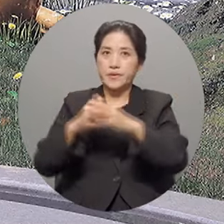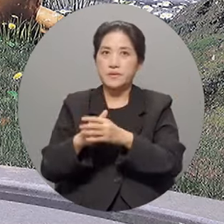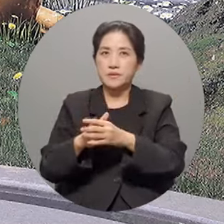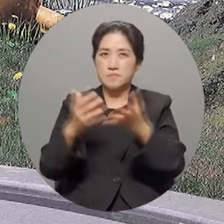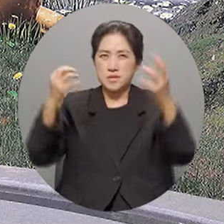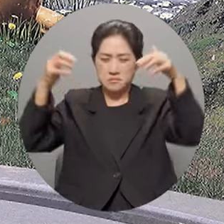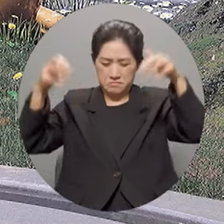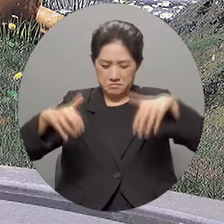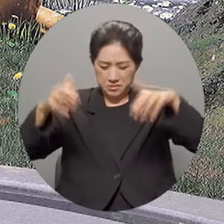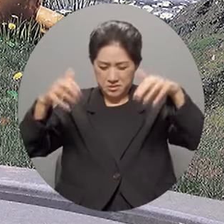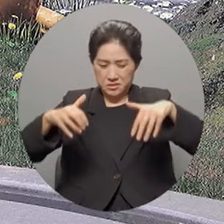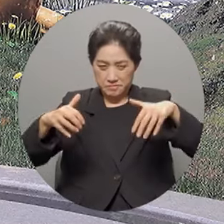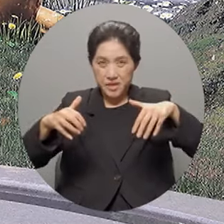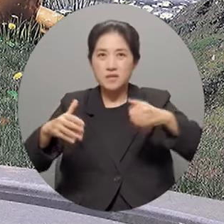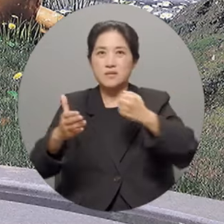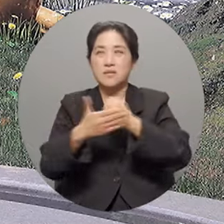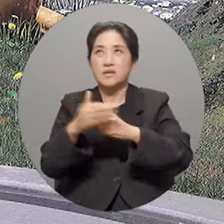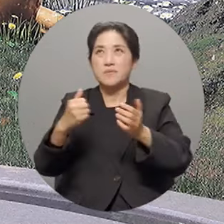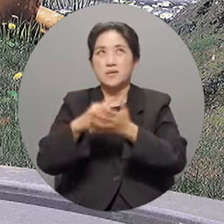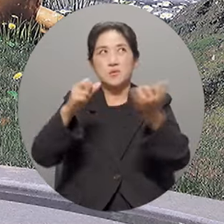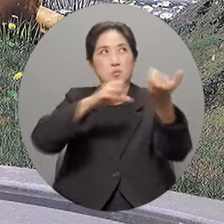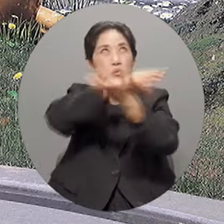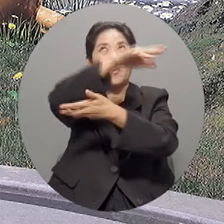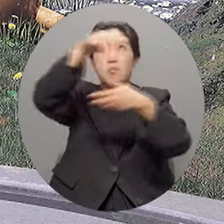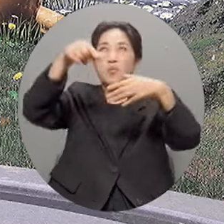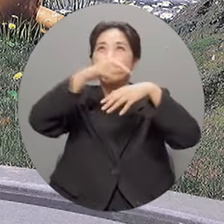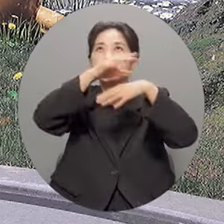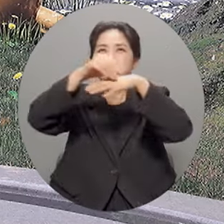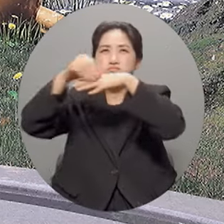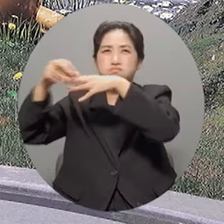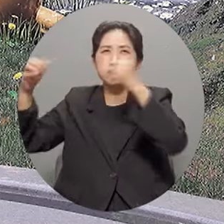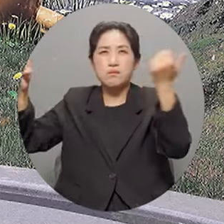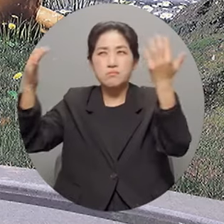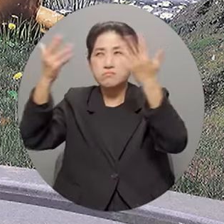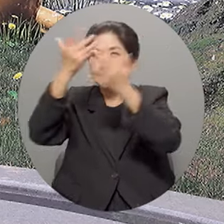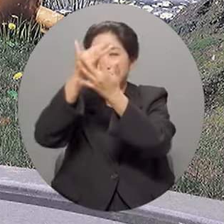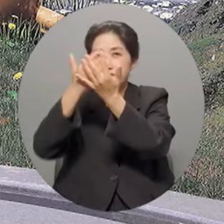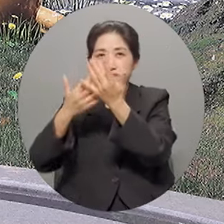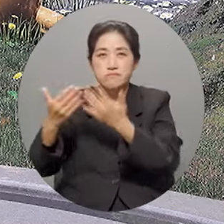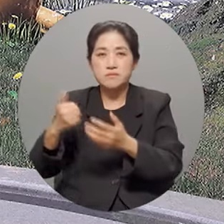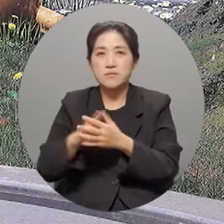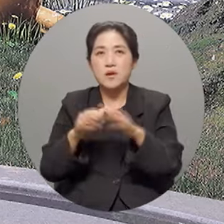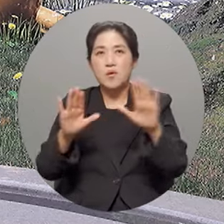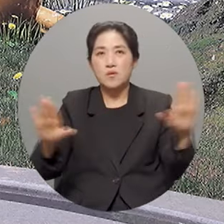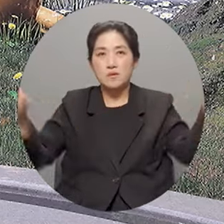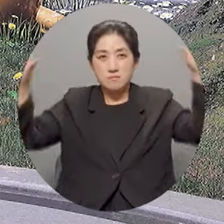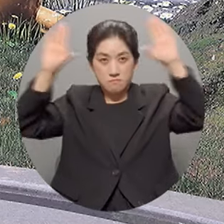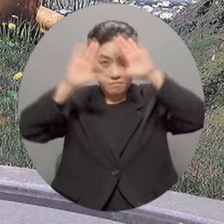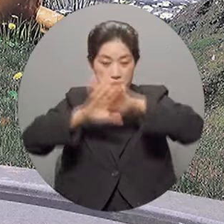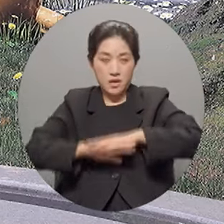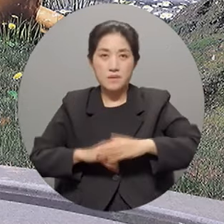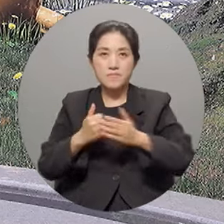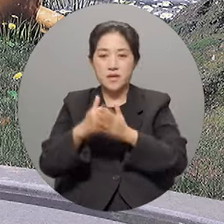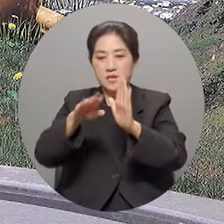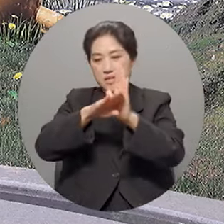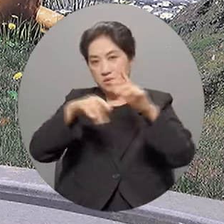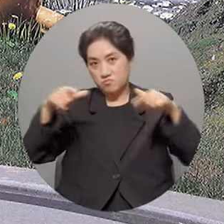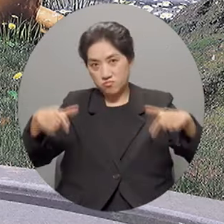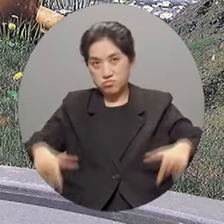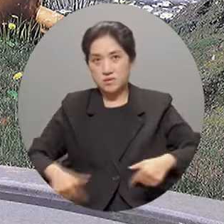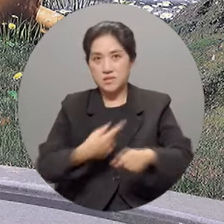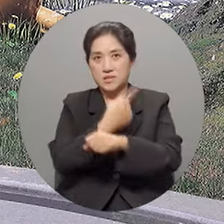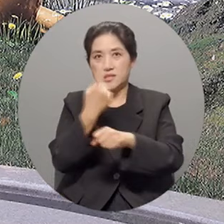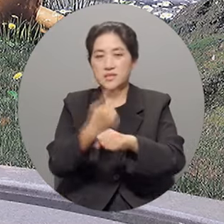많은 비가 온 뒤라대 대기 중에 수증기가 많아서 안개가 자욱하게 끼어 있습니다 오늘 밤 사이는 주로 남부 지방을 중심으로